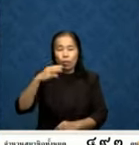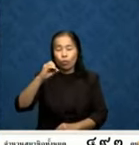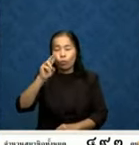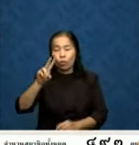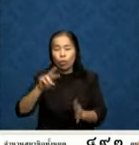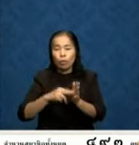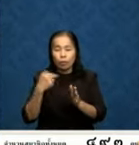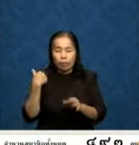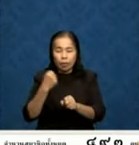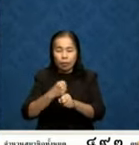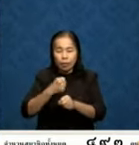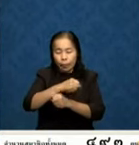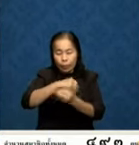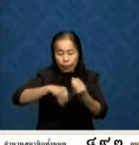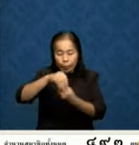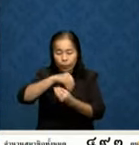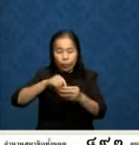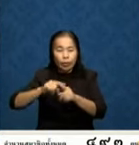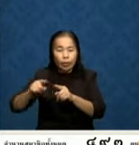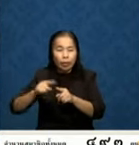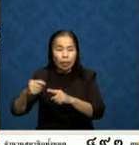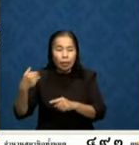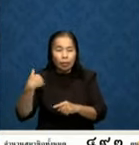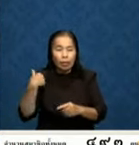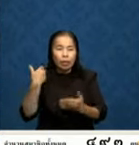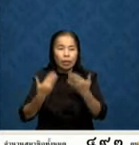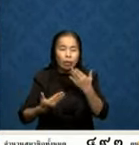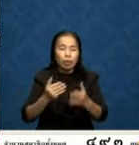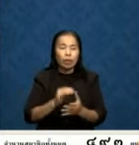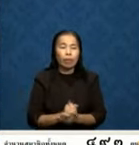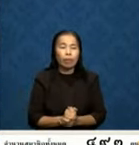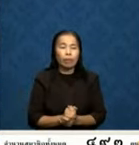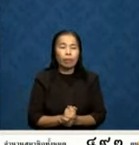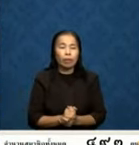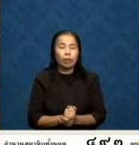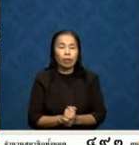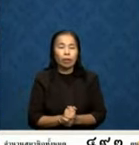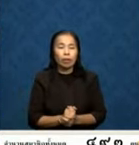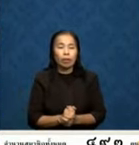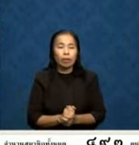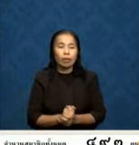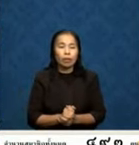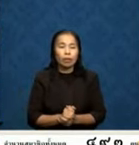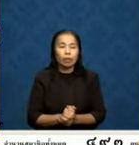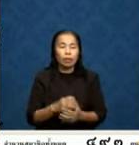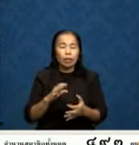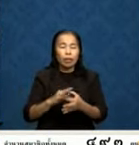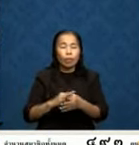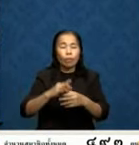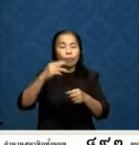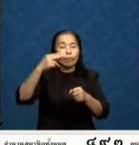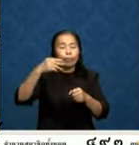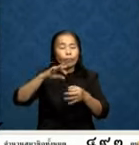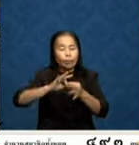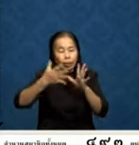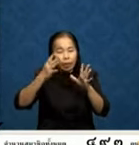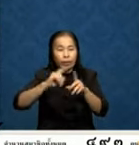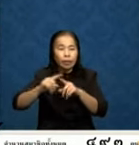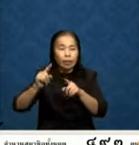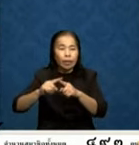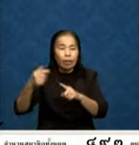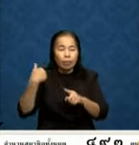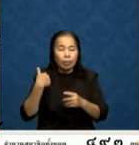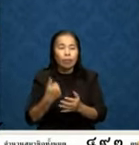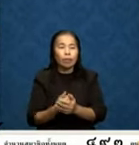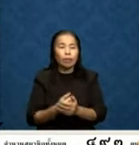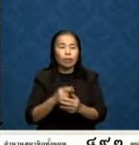ากพลังงานทดแทนด้วยเช่นกันนะครับหรืออาจจะผลิตจากสิ่งที่เป็นพลังงานเชื้อเพลิงนะครับไม่ว่าจะเป็นตัวของ